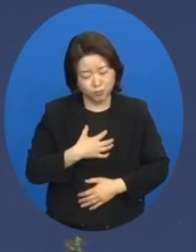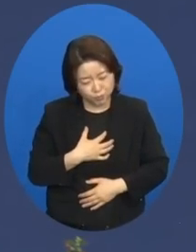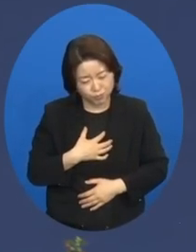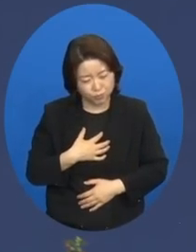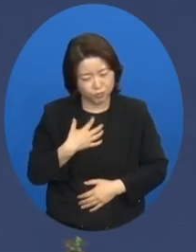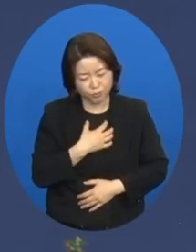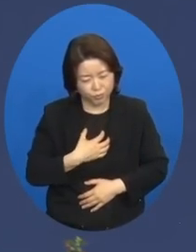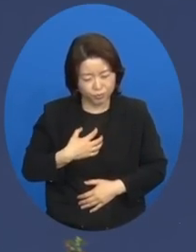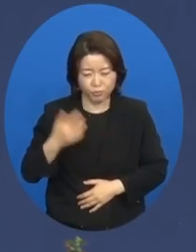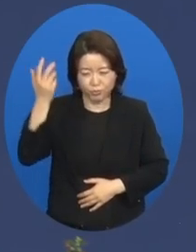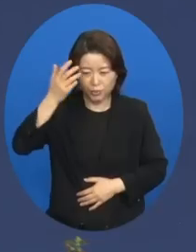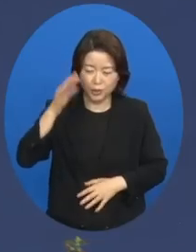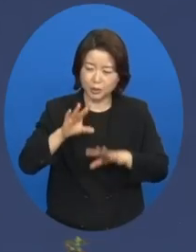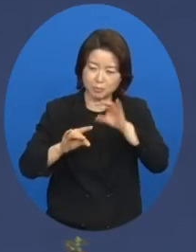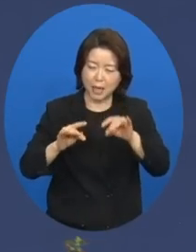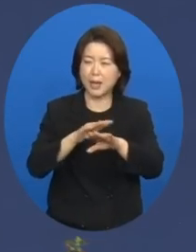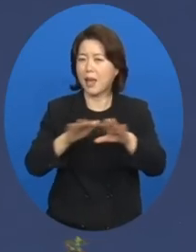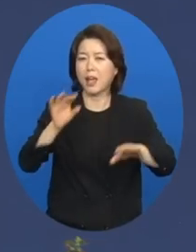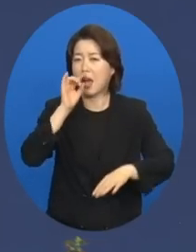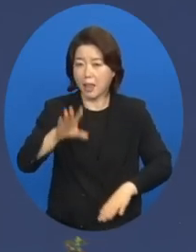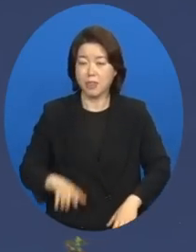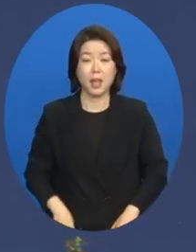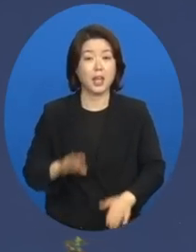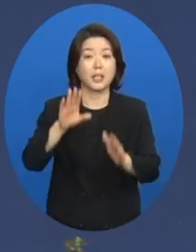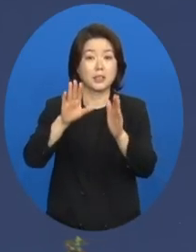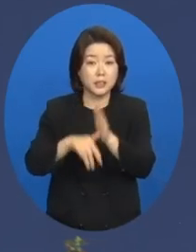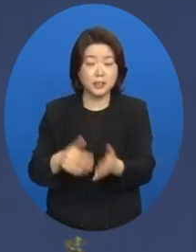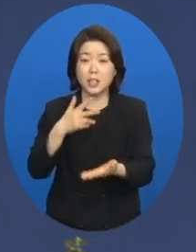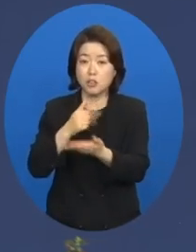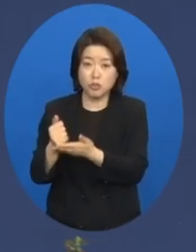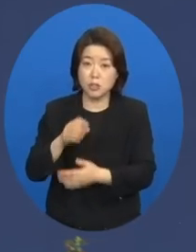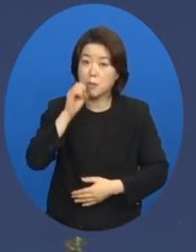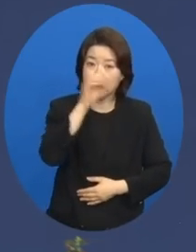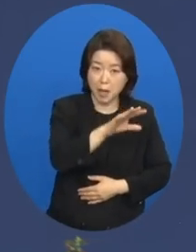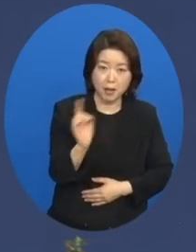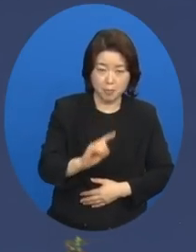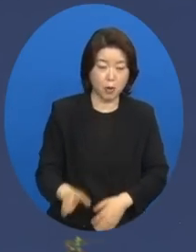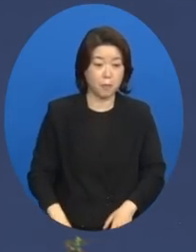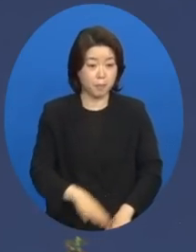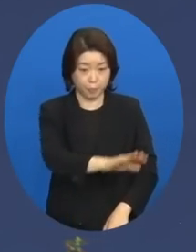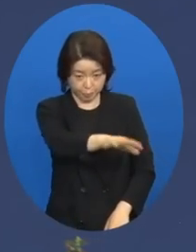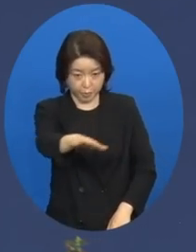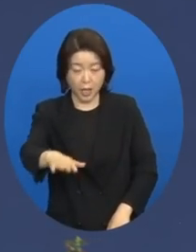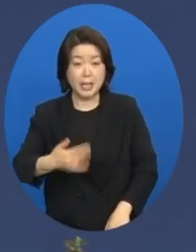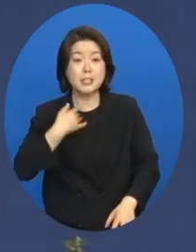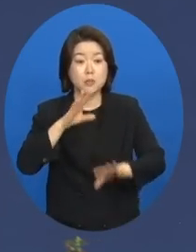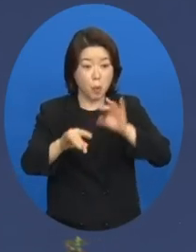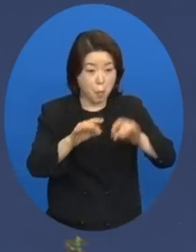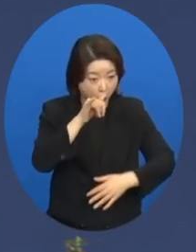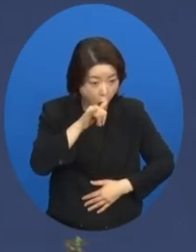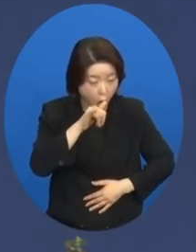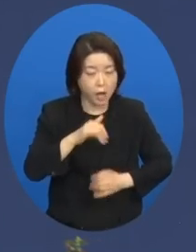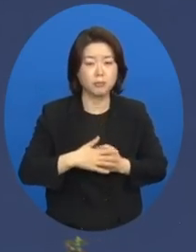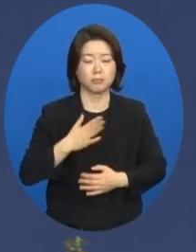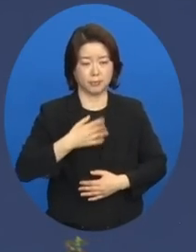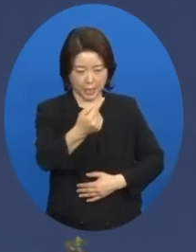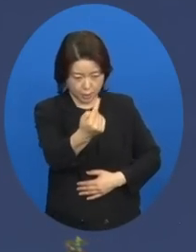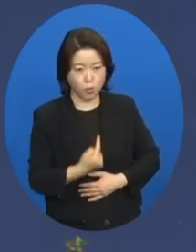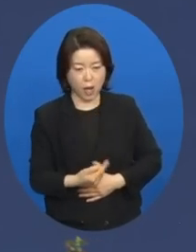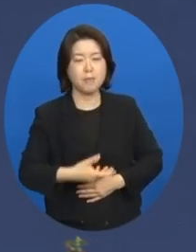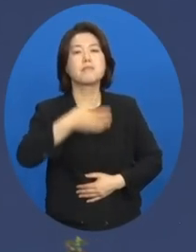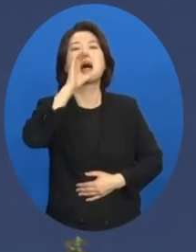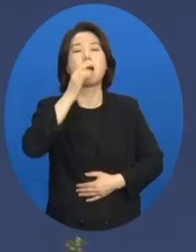목마름을 해결할 수가 없는 거예요. 그때 주님께서 말씀하기를 자 누구든지 목마르거든 내게로 와서